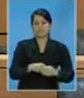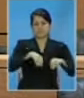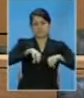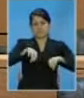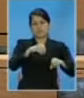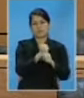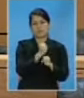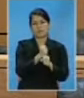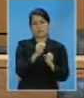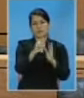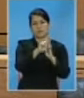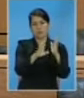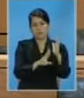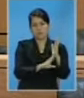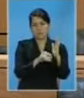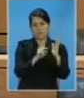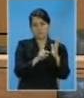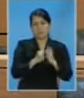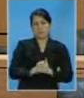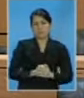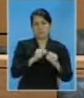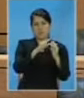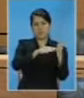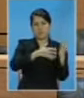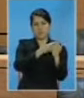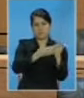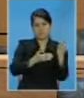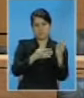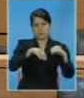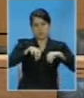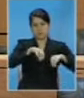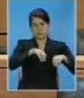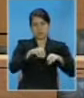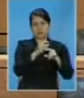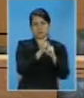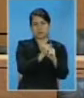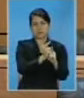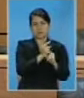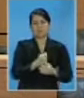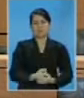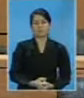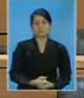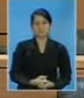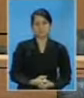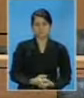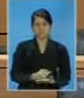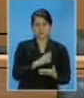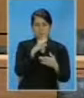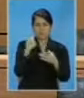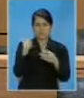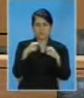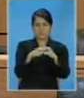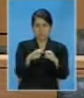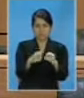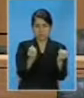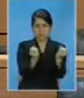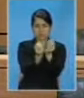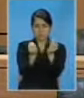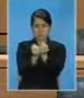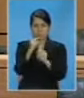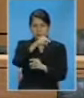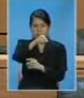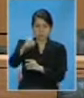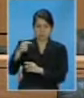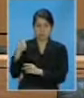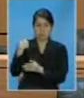ให้เดินไปตามแผนงานที่ได้วางไว้เนี่ยจะมีความสำคัญครับ เวลาเกิดเหตุที่ไหนก็สามารถที่จะศูนย์คอน